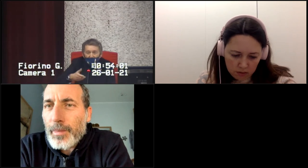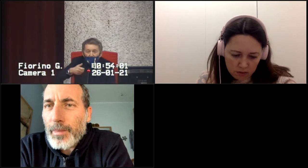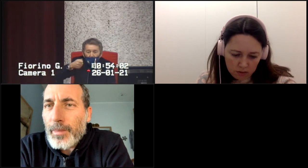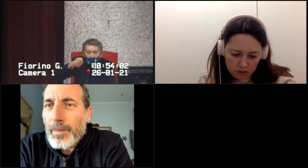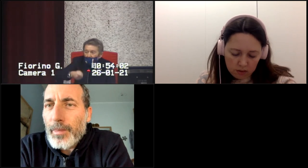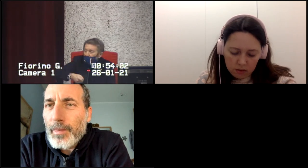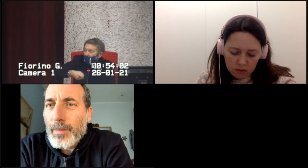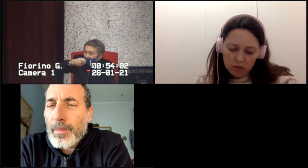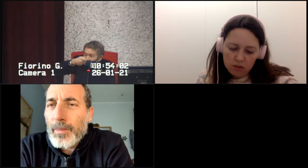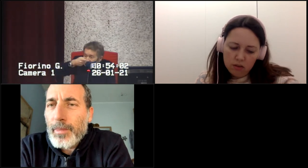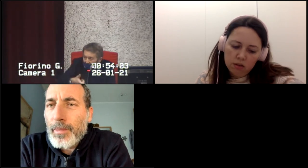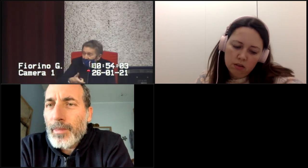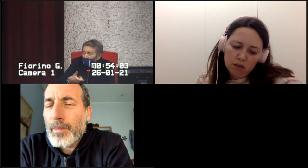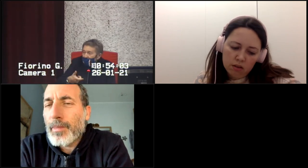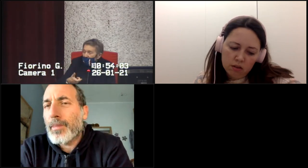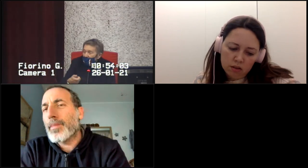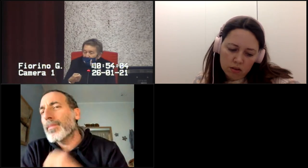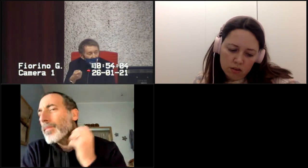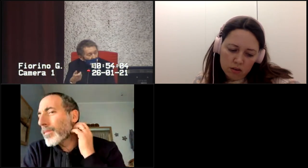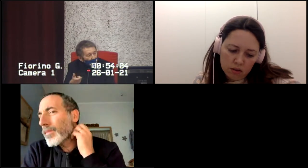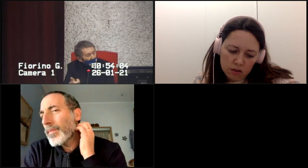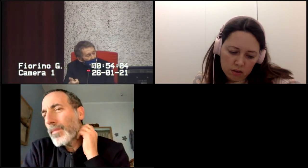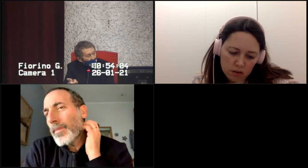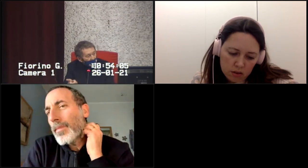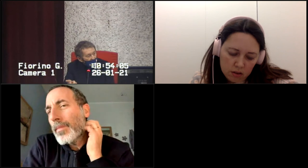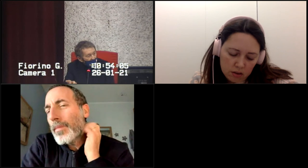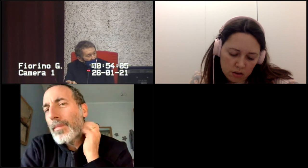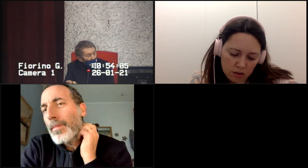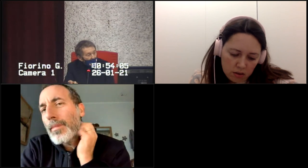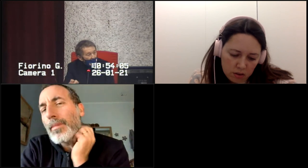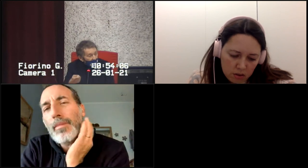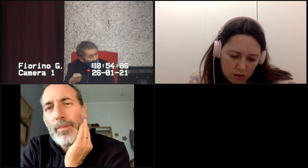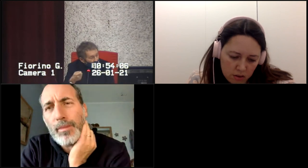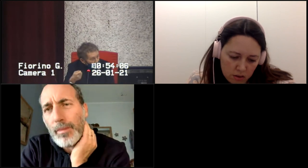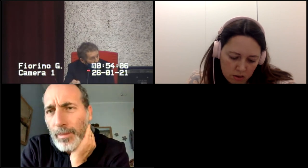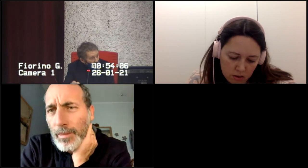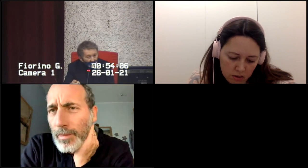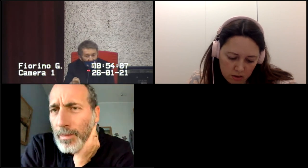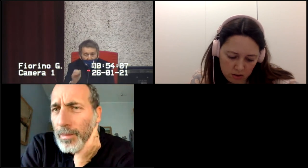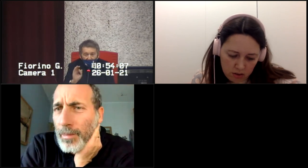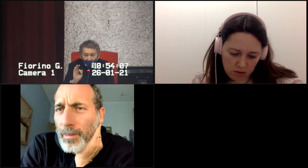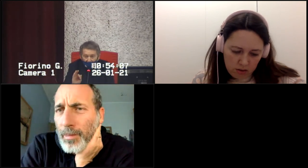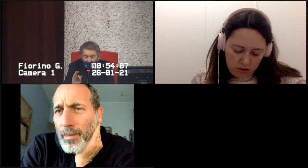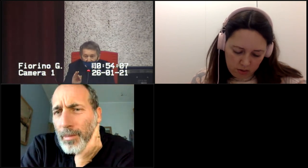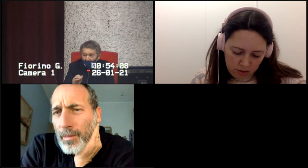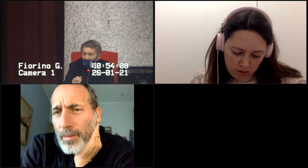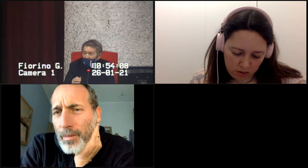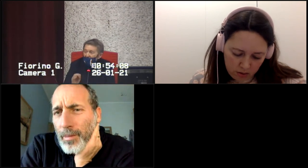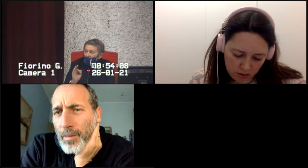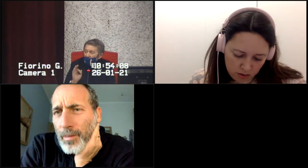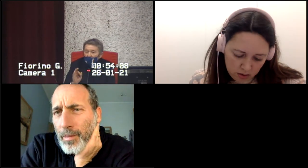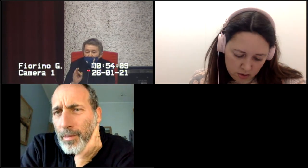forzatamente o voluto forzatamente discutere questa mozione. Ha voluto